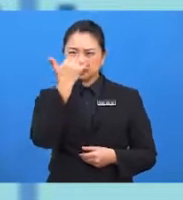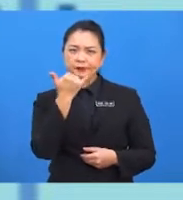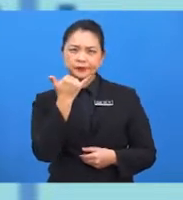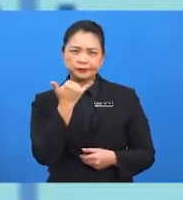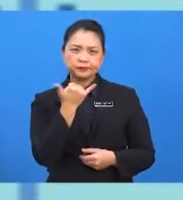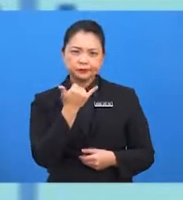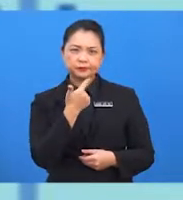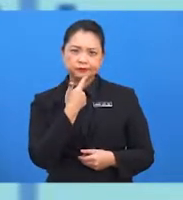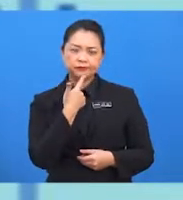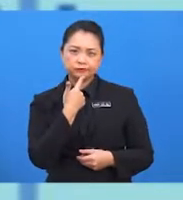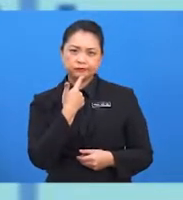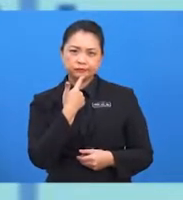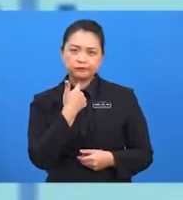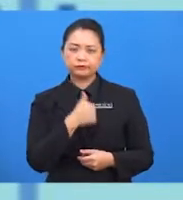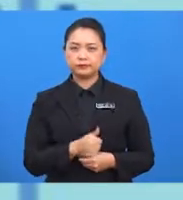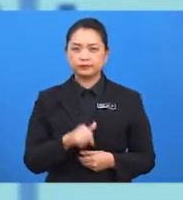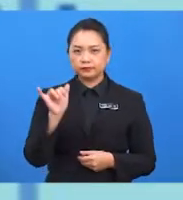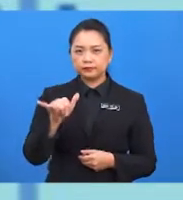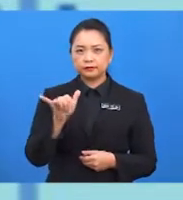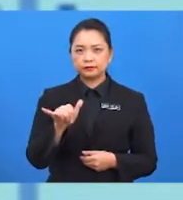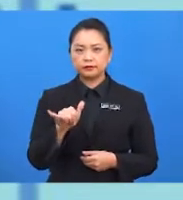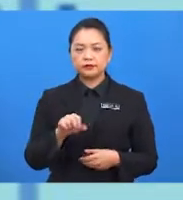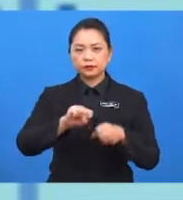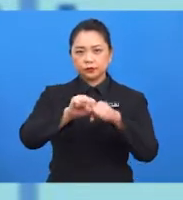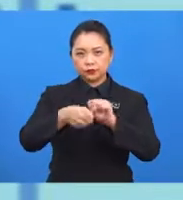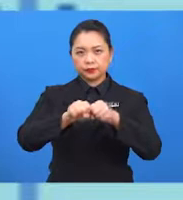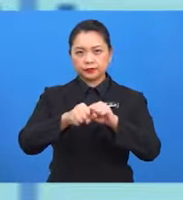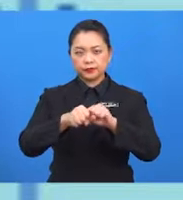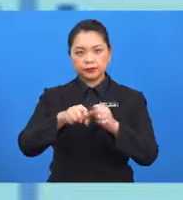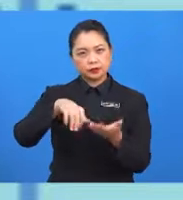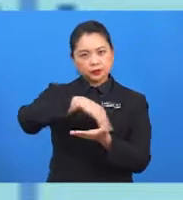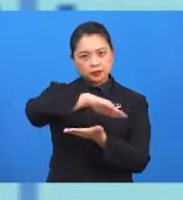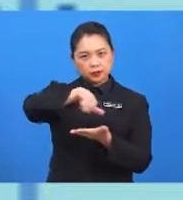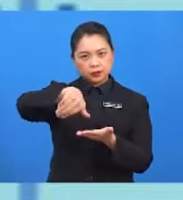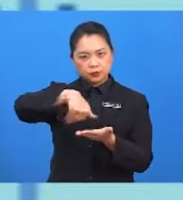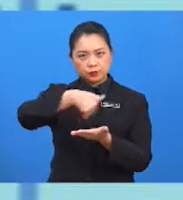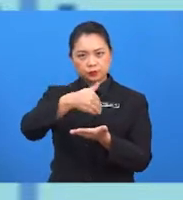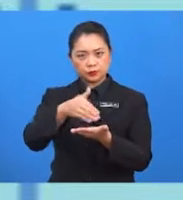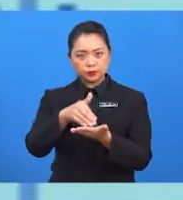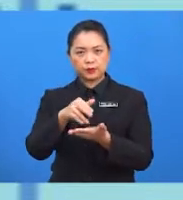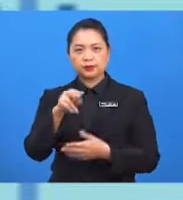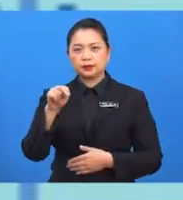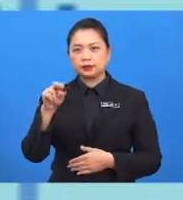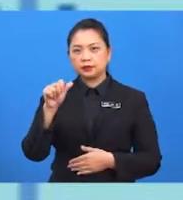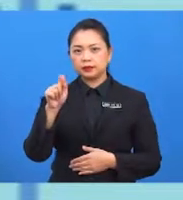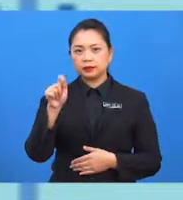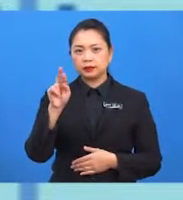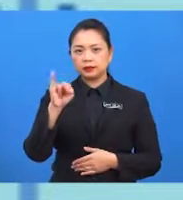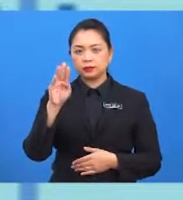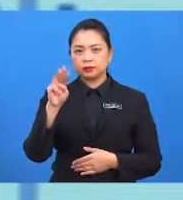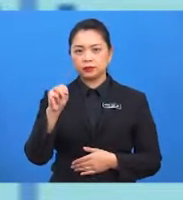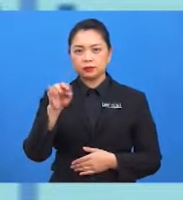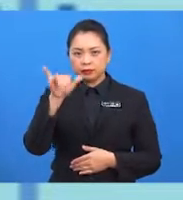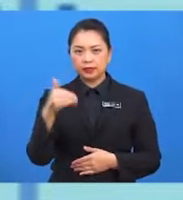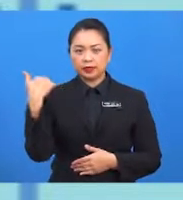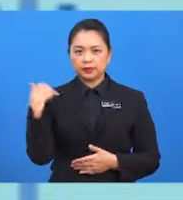ya Oh ya sip Aya semua zat Natrium karbonat yang terdapat pada